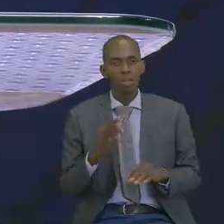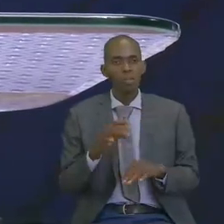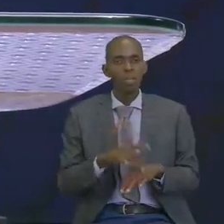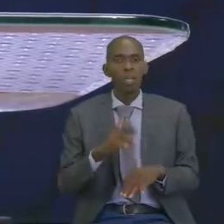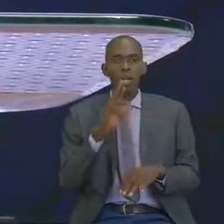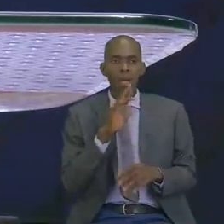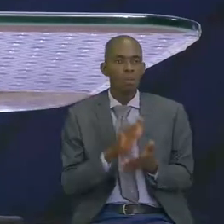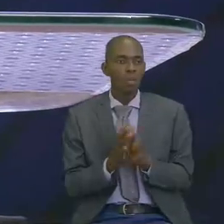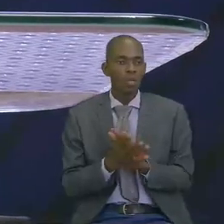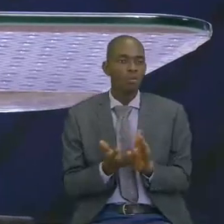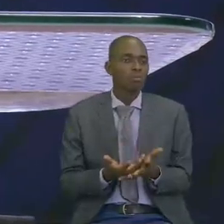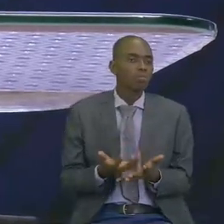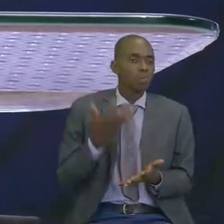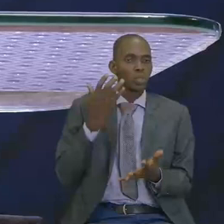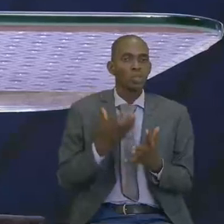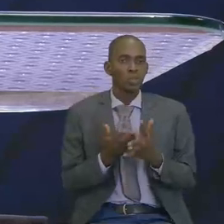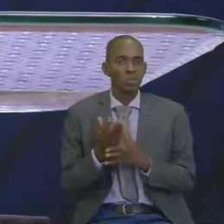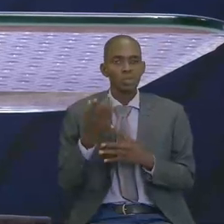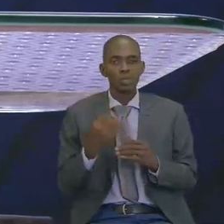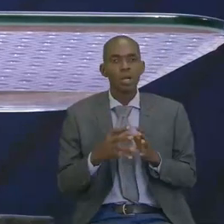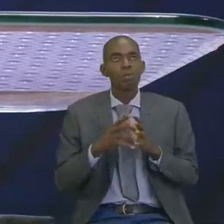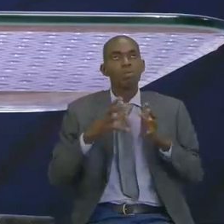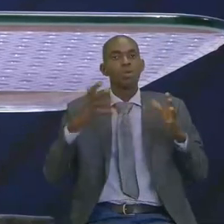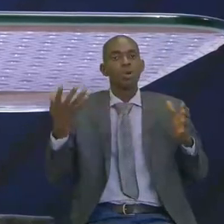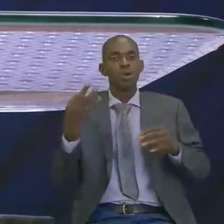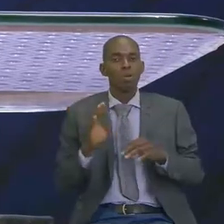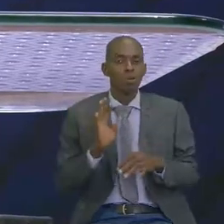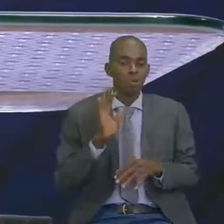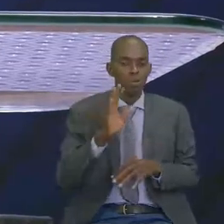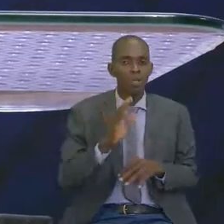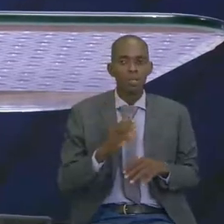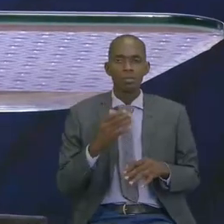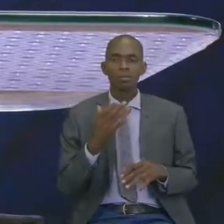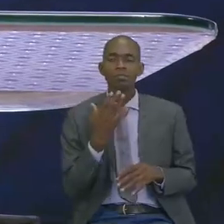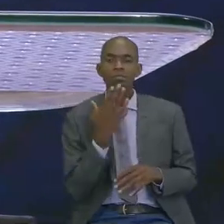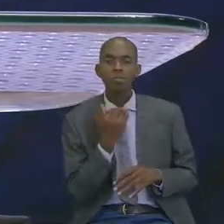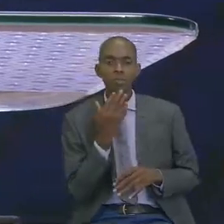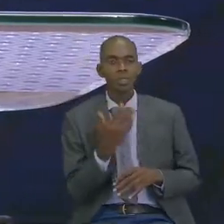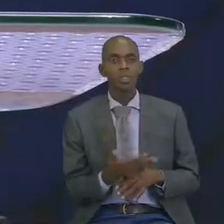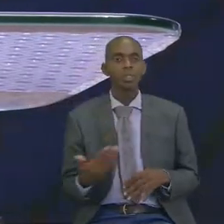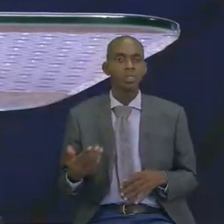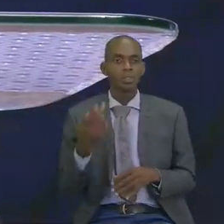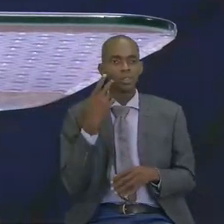enrichis par la puissance de son luxe. Verset 4.